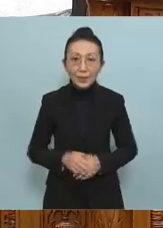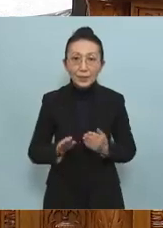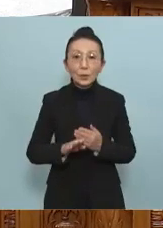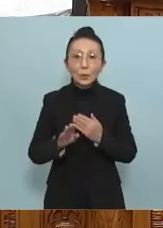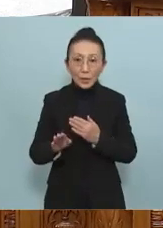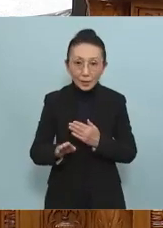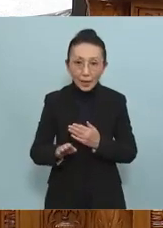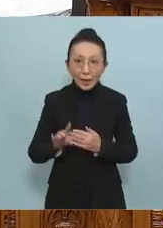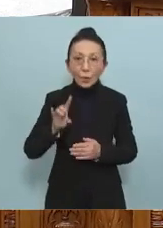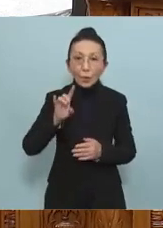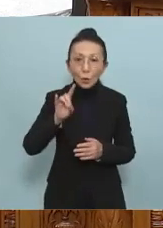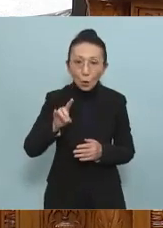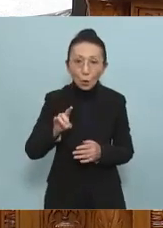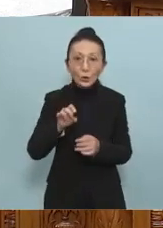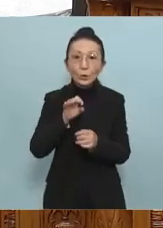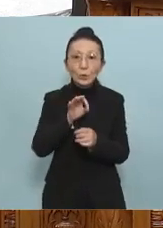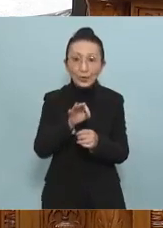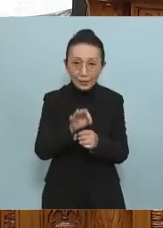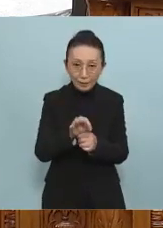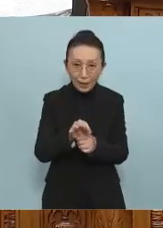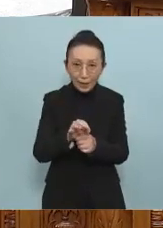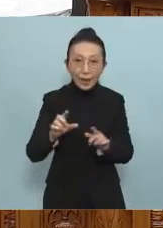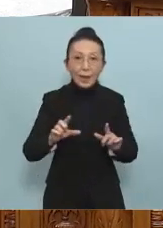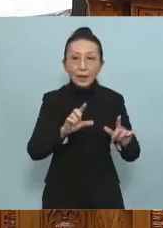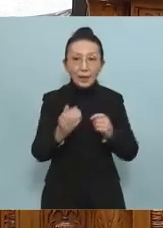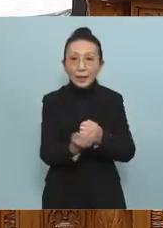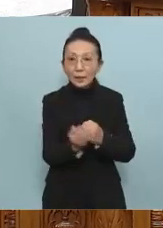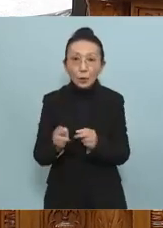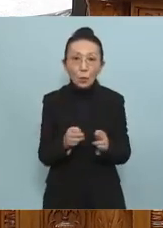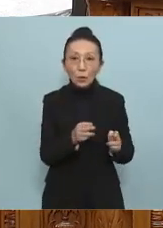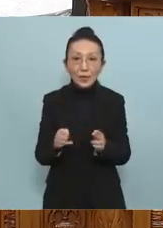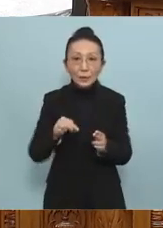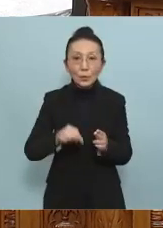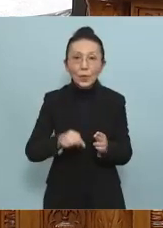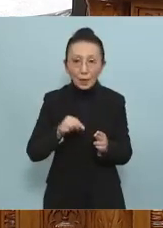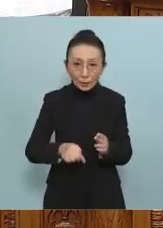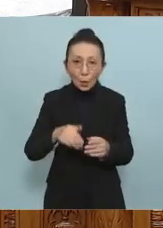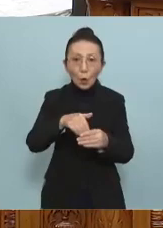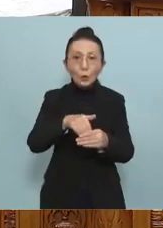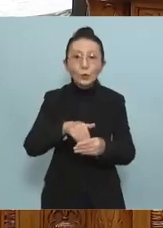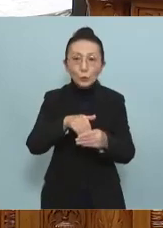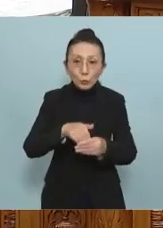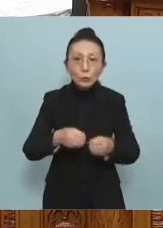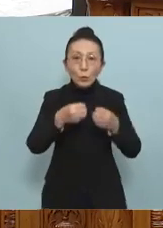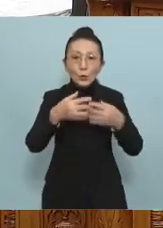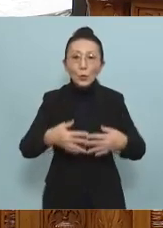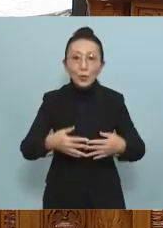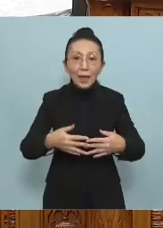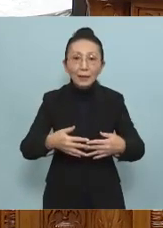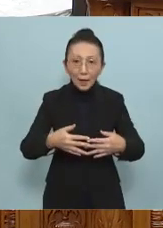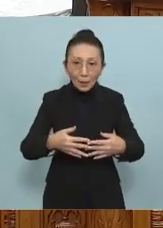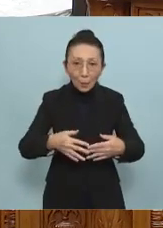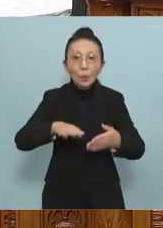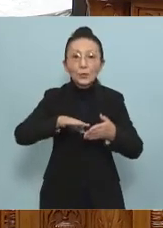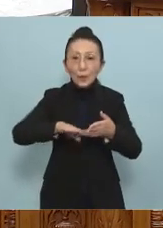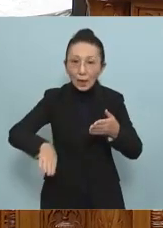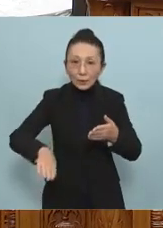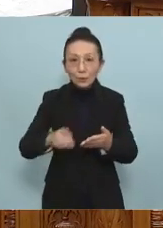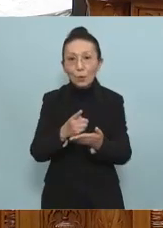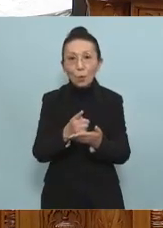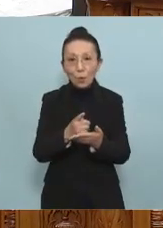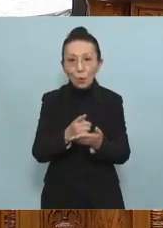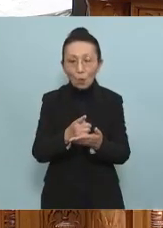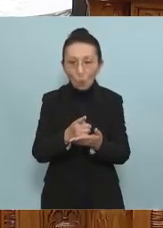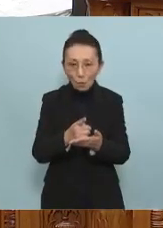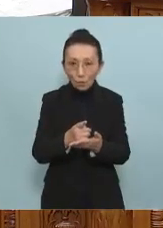給付金は、生活保護制度における収入認定からも除外する方向で検